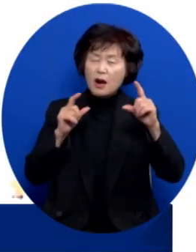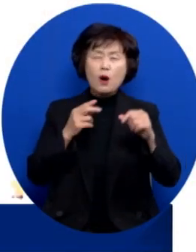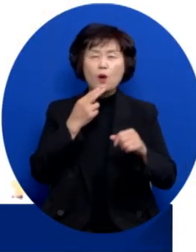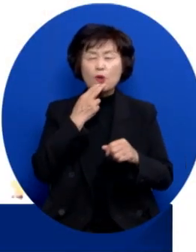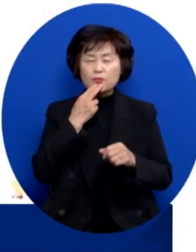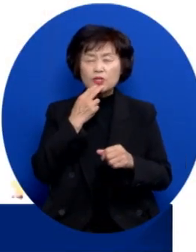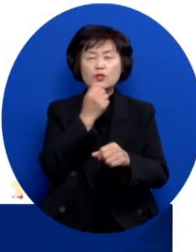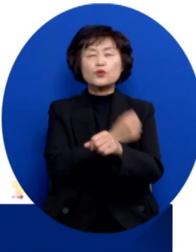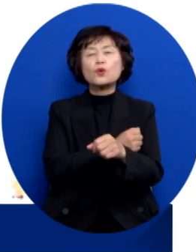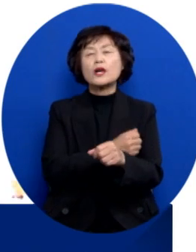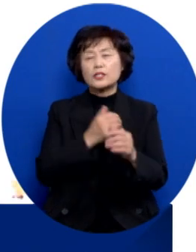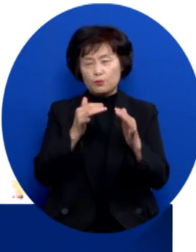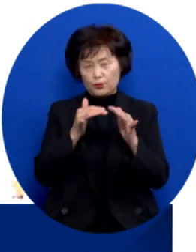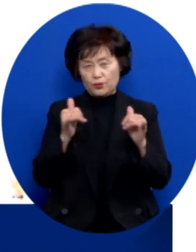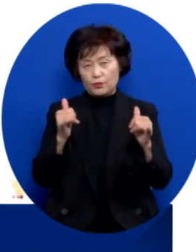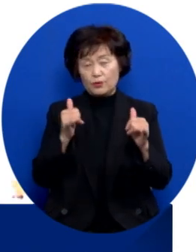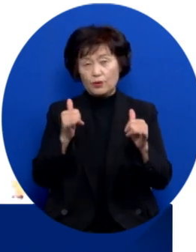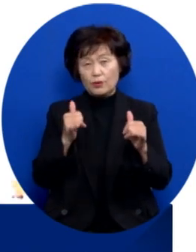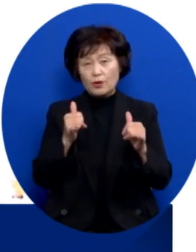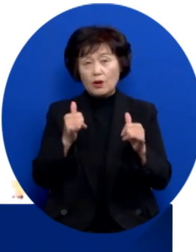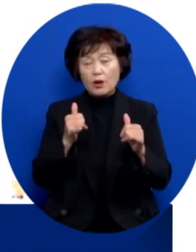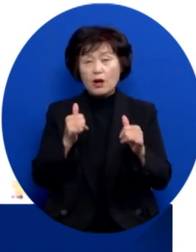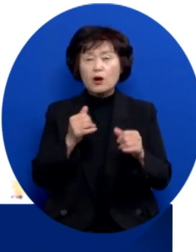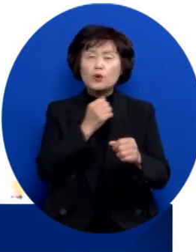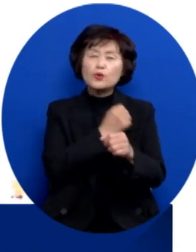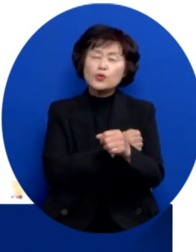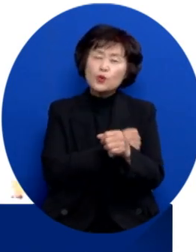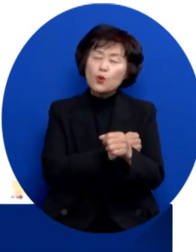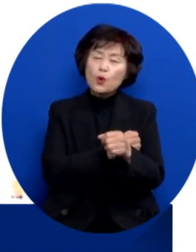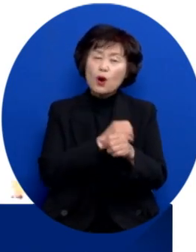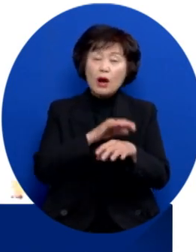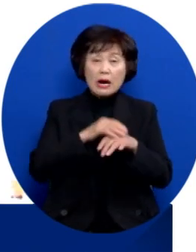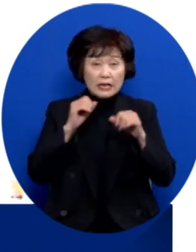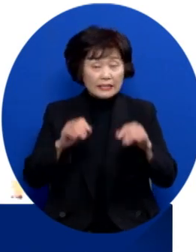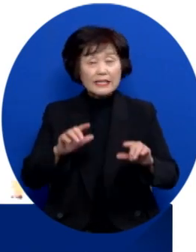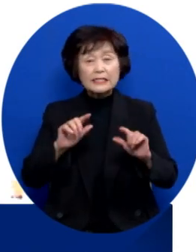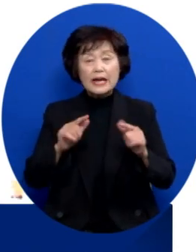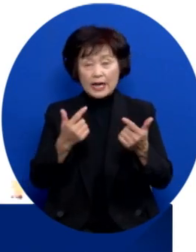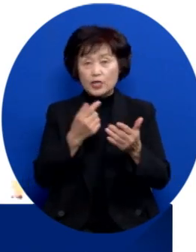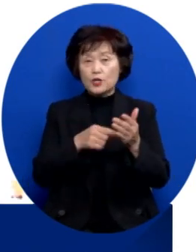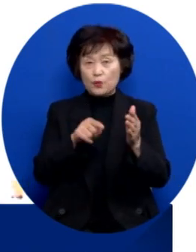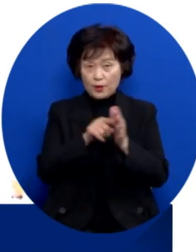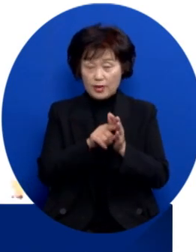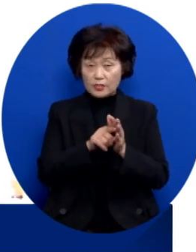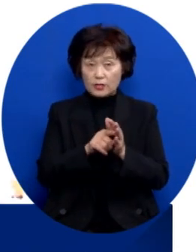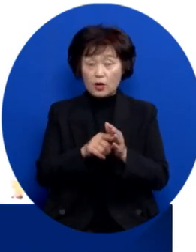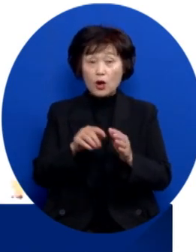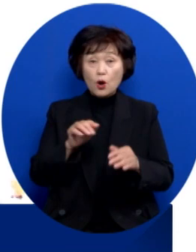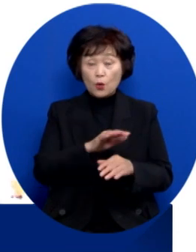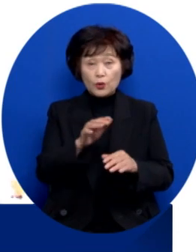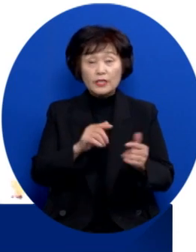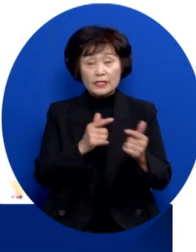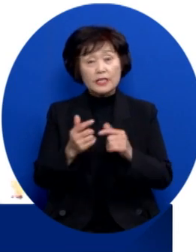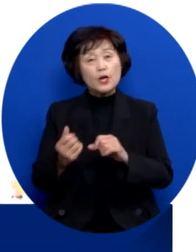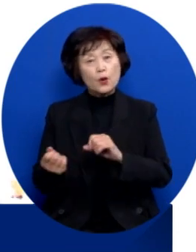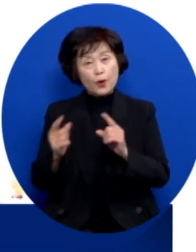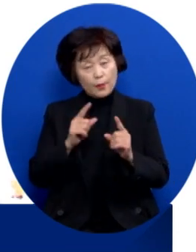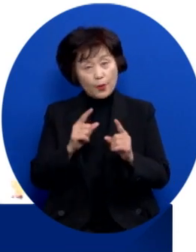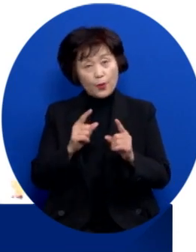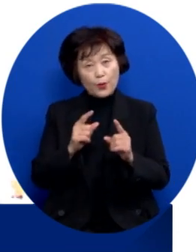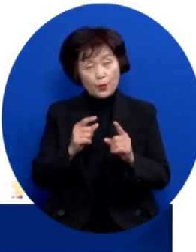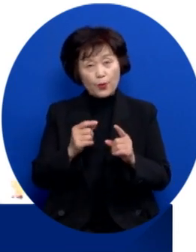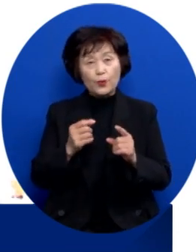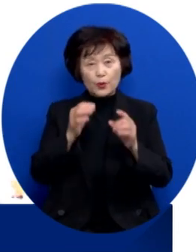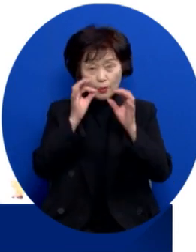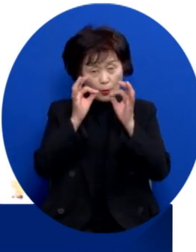수고하신 분들이잖아요. 그래서 그 노고가 헛되지 않게 하시고 이 회복을 얻고 그다음에 공동체에서 활기를 띠는